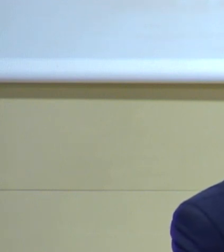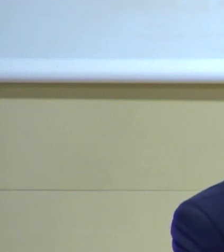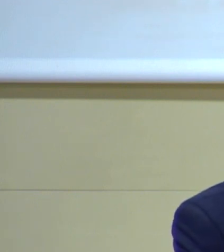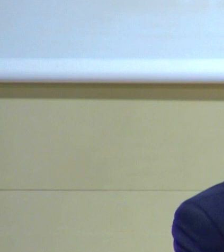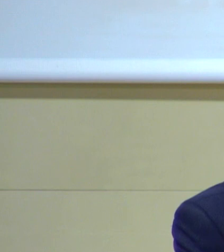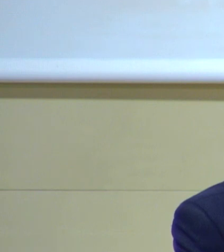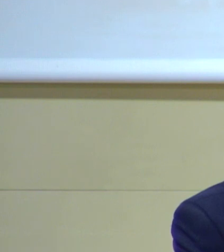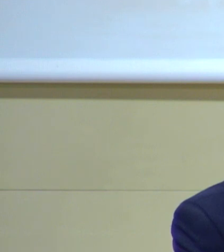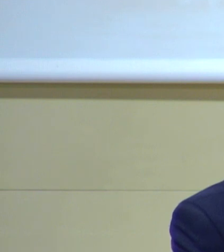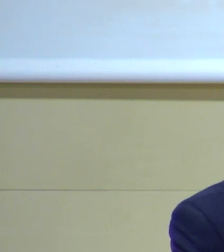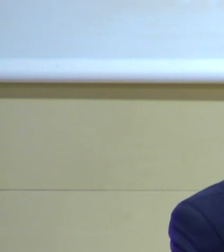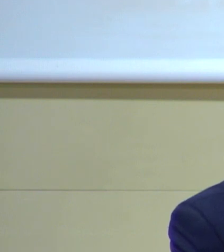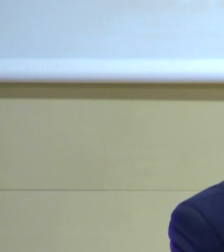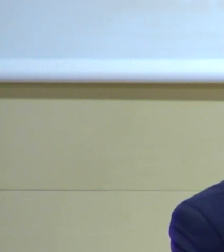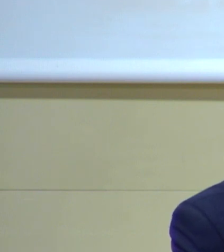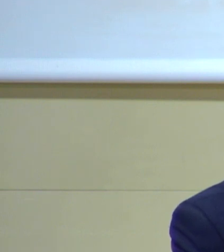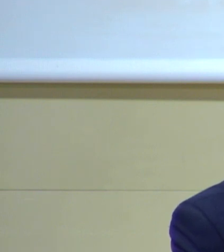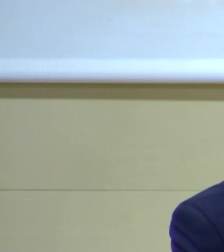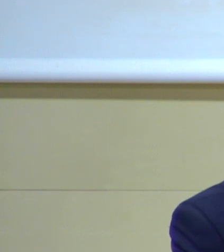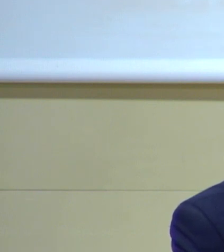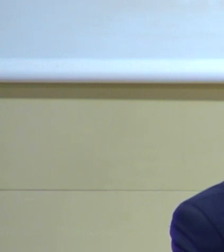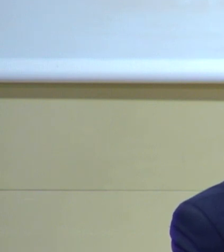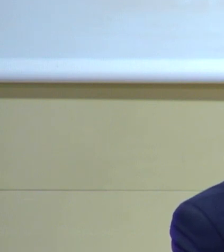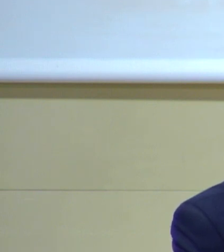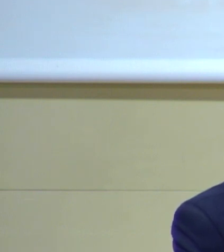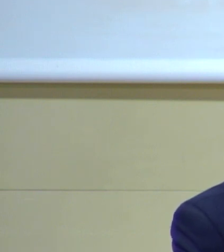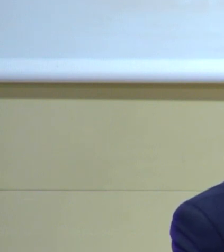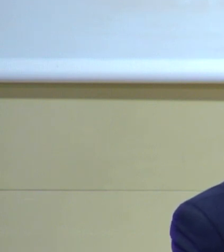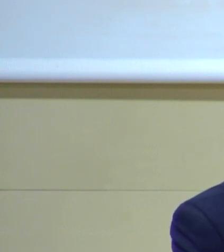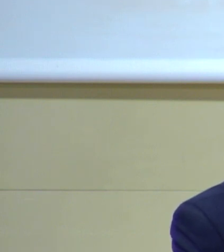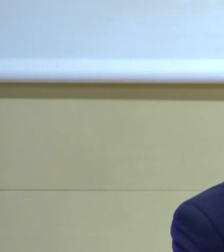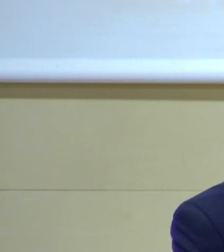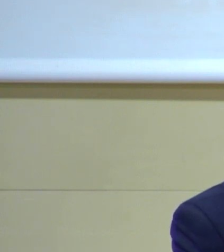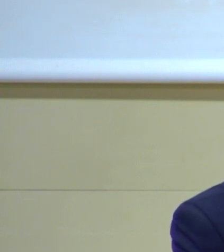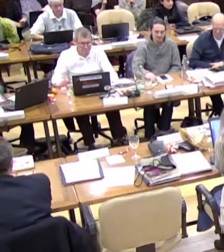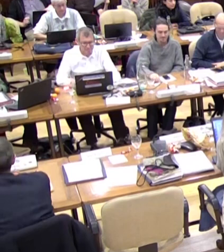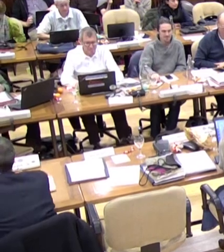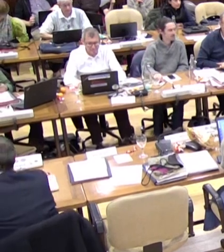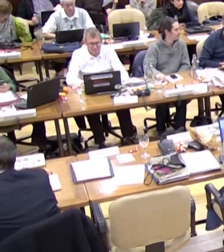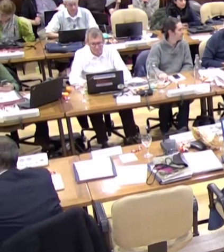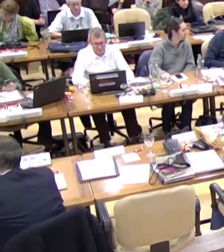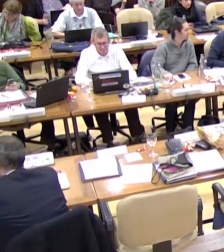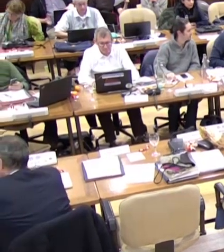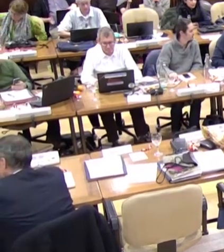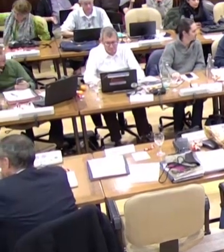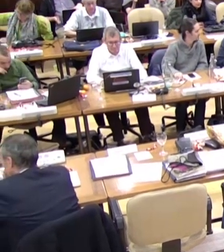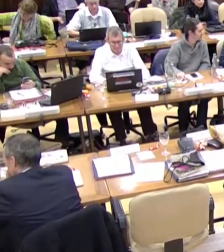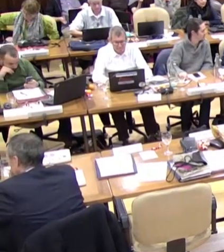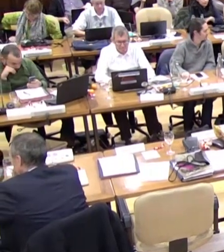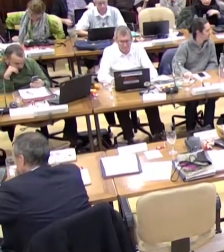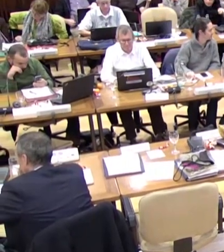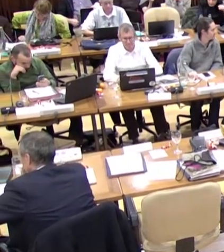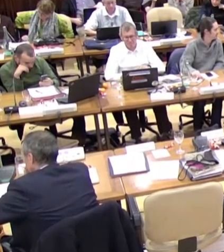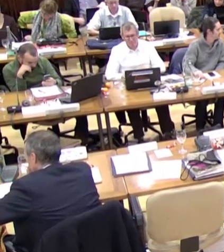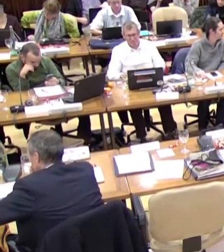horticole joli projet de maraîchage et de fermes urbaines sur les terres de grenoble y at il des questions